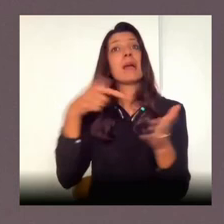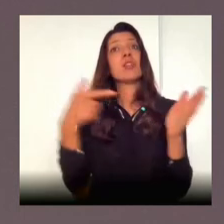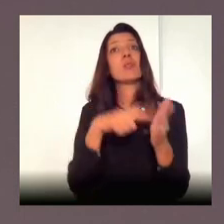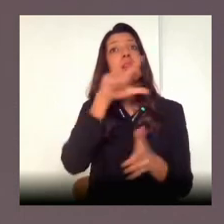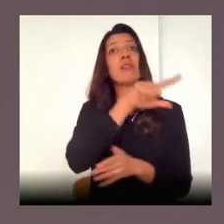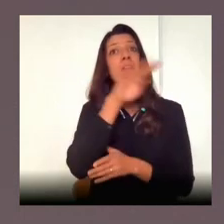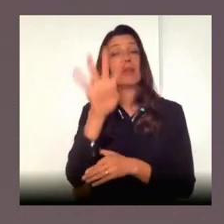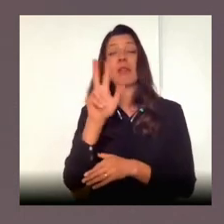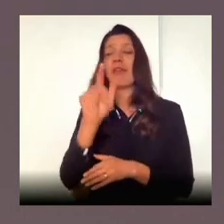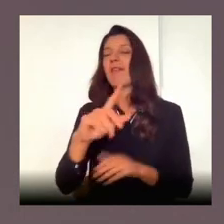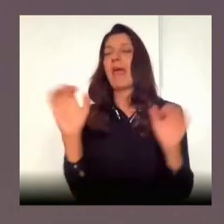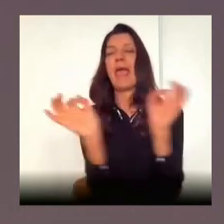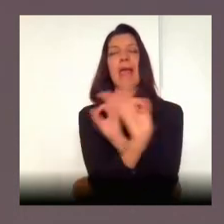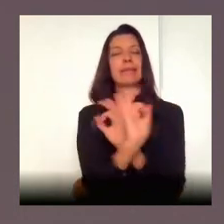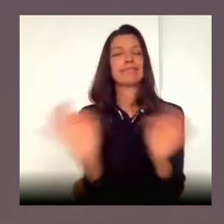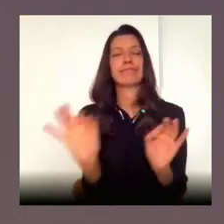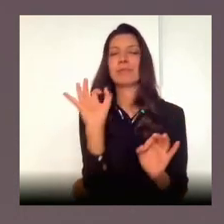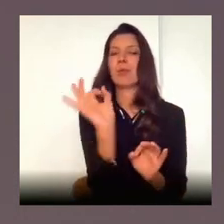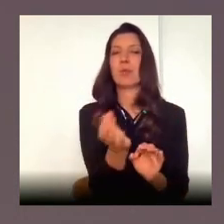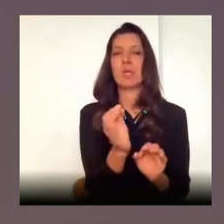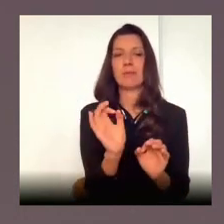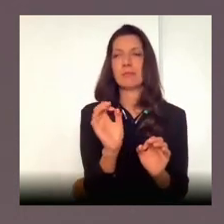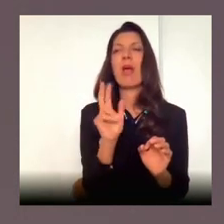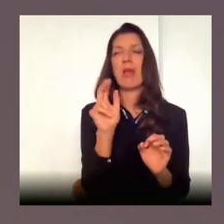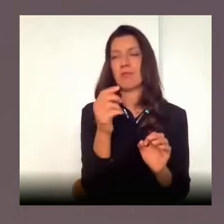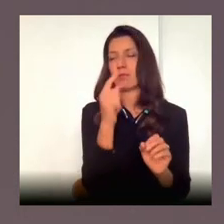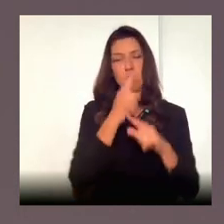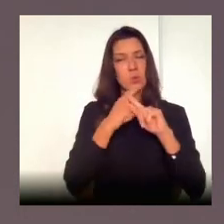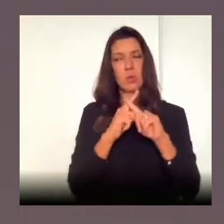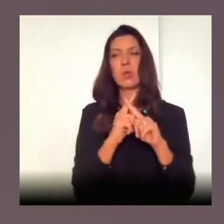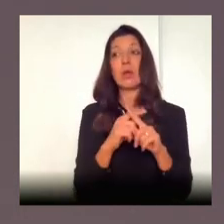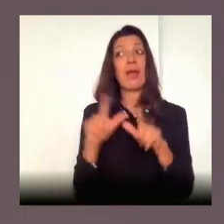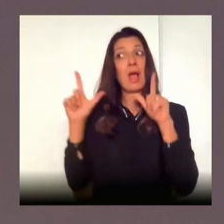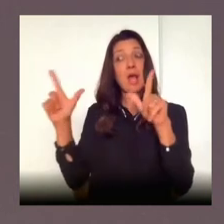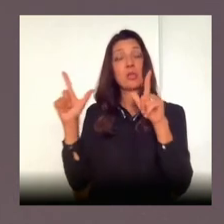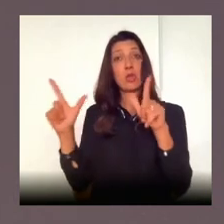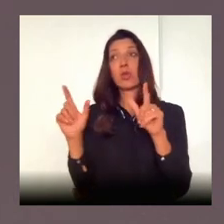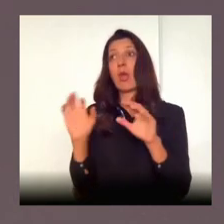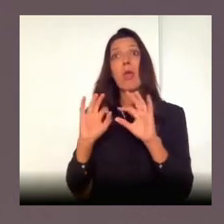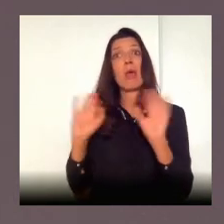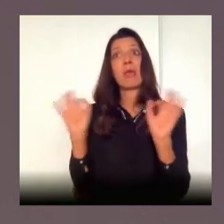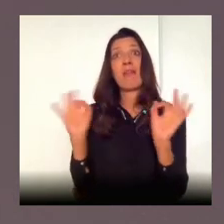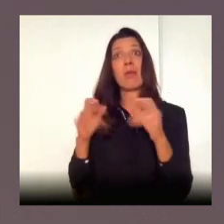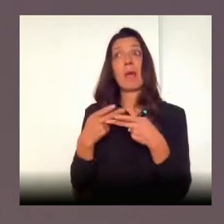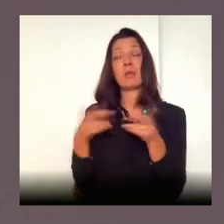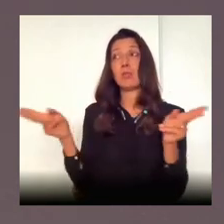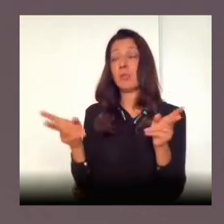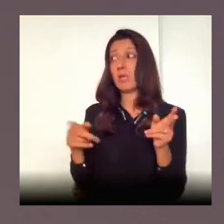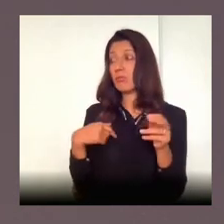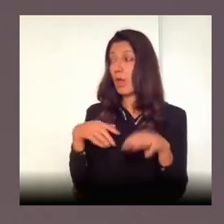suis persuadé. Ça va être une fête incroyable. Moi, je l'ai vécu à Tokyo sans public. Et déjà, je peux vous dire que